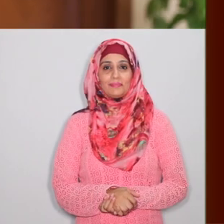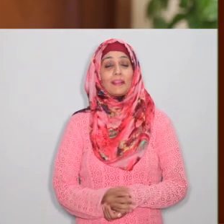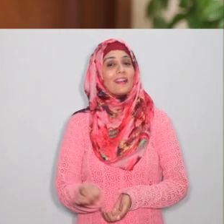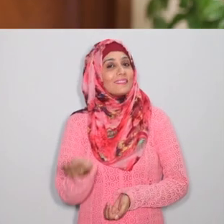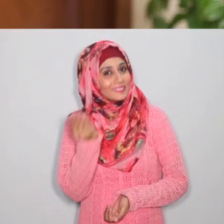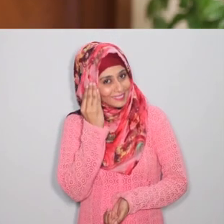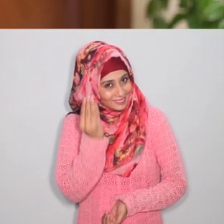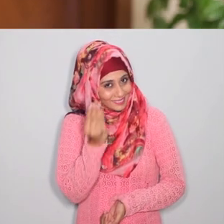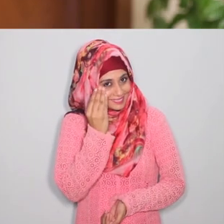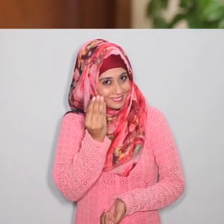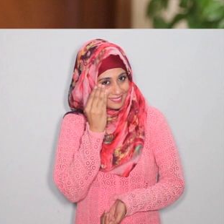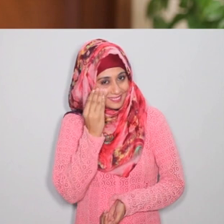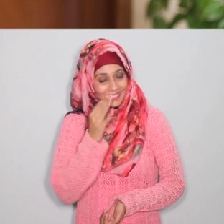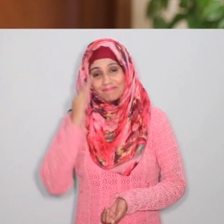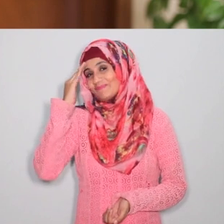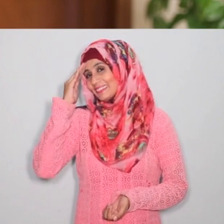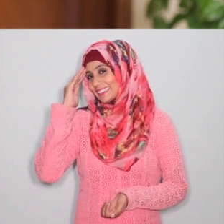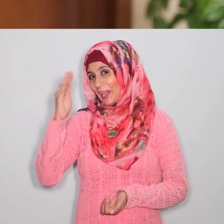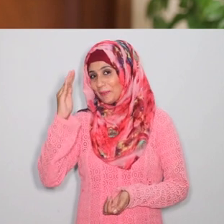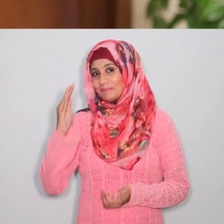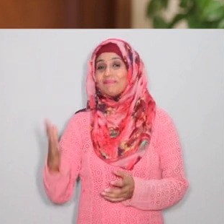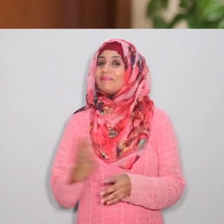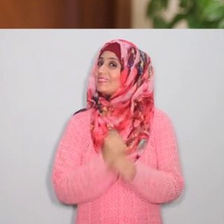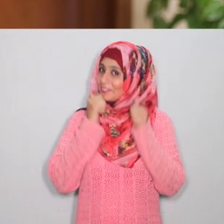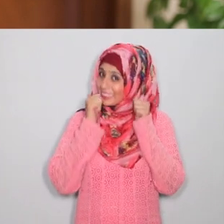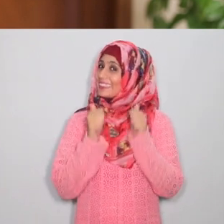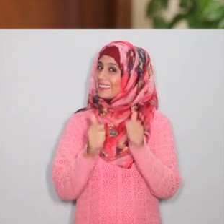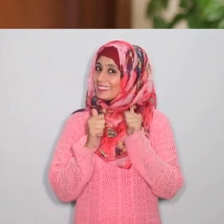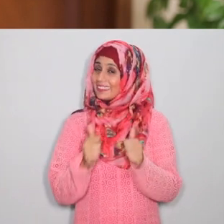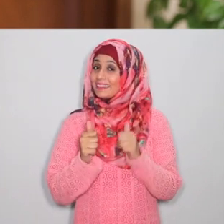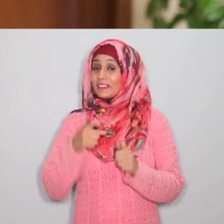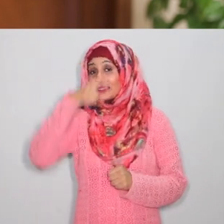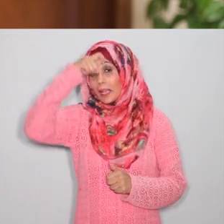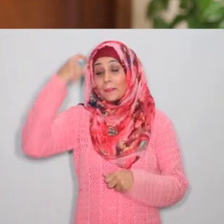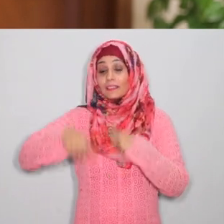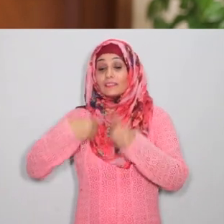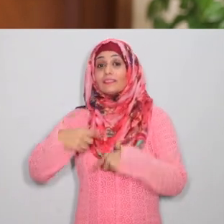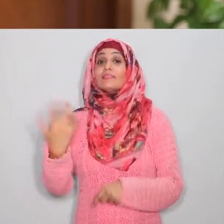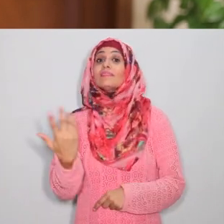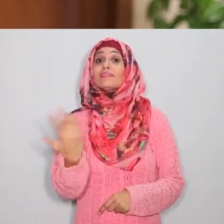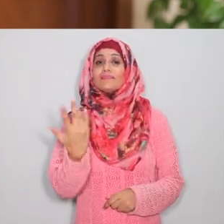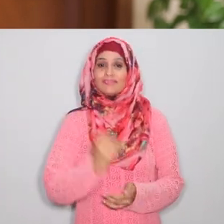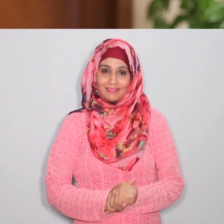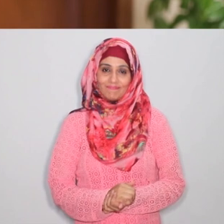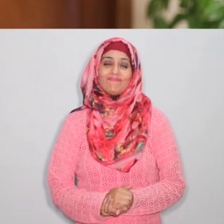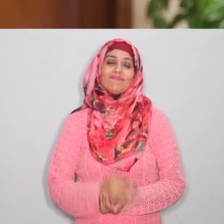आधा वैसे जनाबे आली अस्सलाम वालेकुम कैसे मिजाज कैसे गुजर रही है गर्मियां